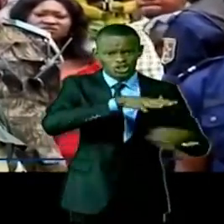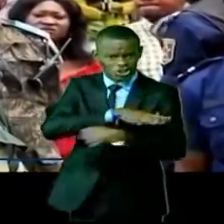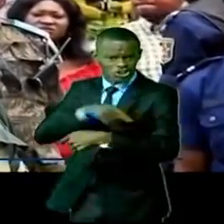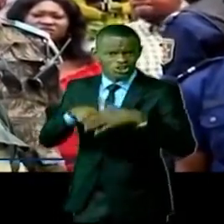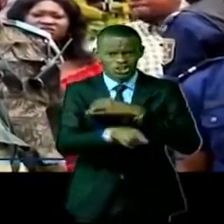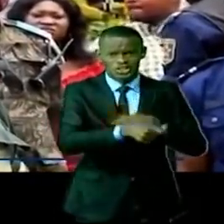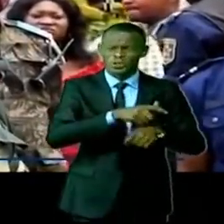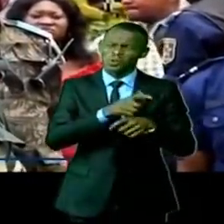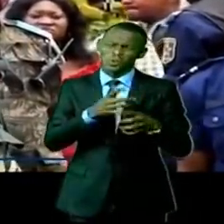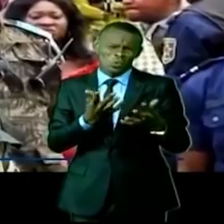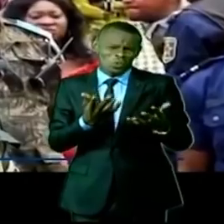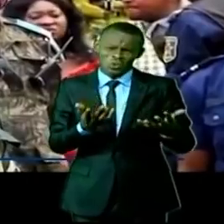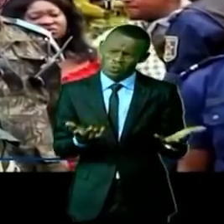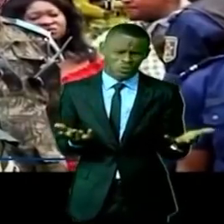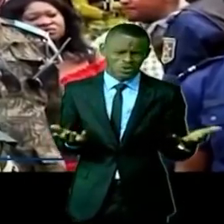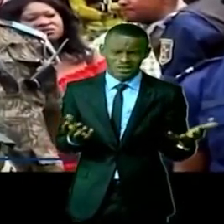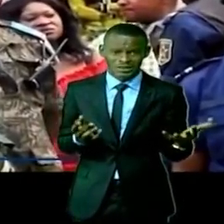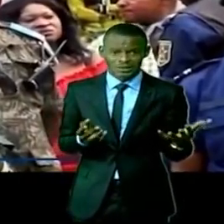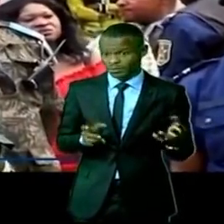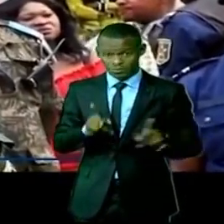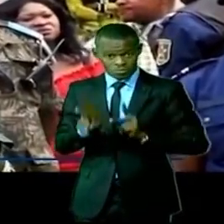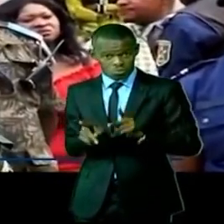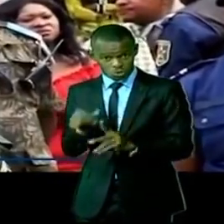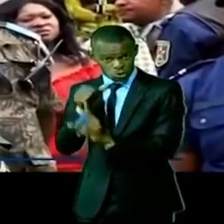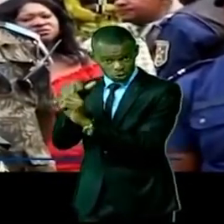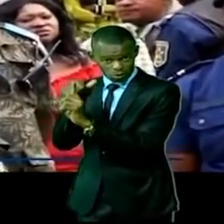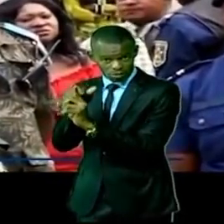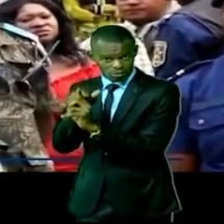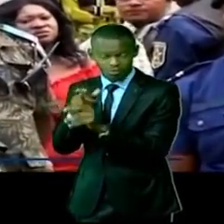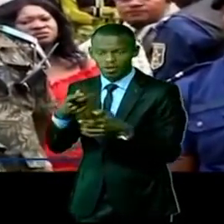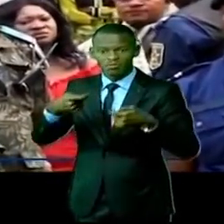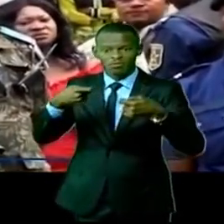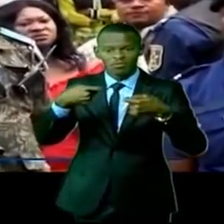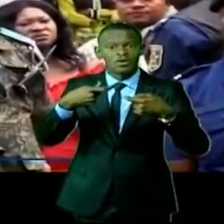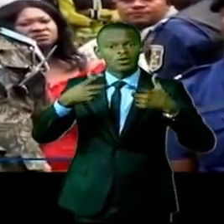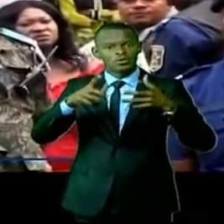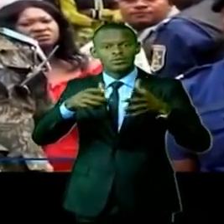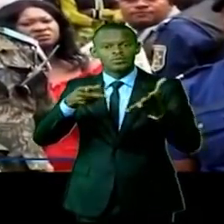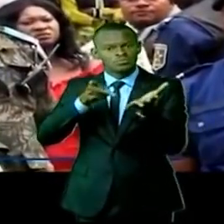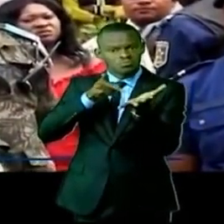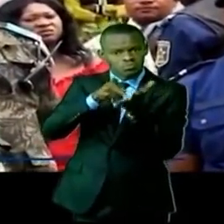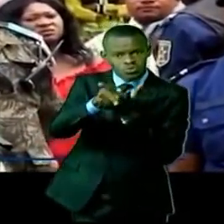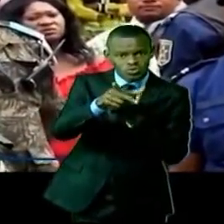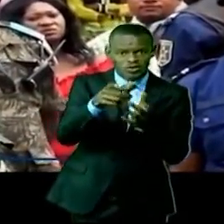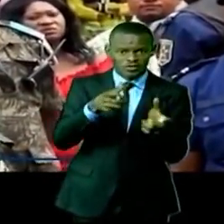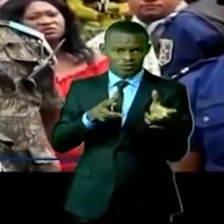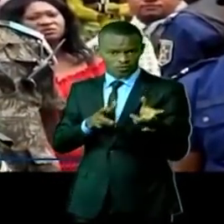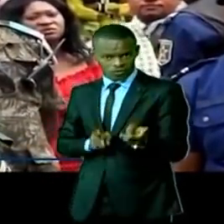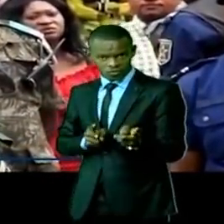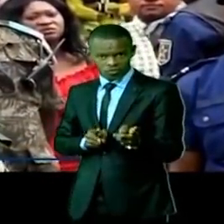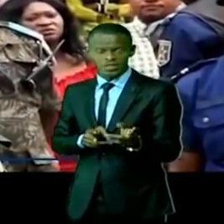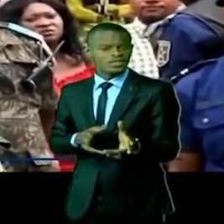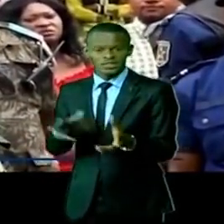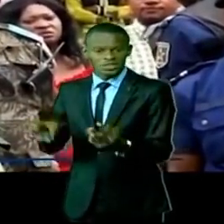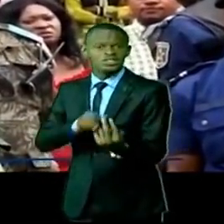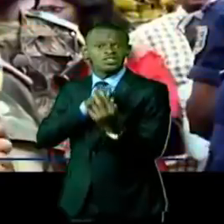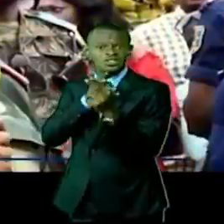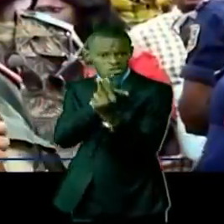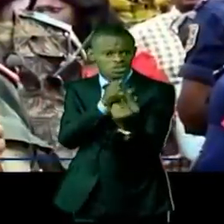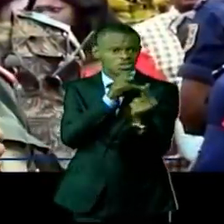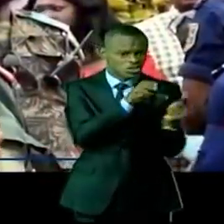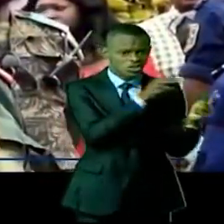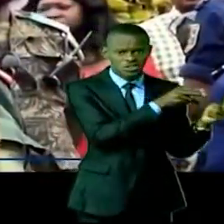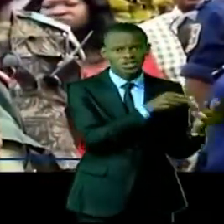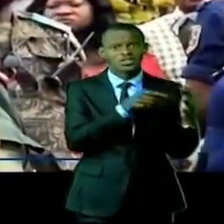leurs frères, ils tuent et leurs frères. Ils commencent d'abord par violer, tuer.